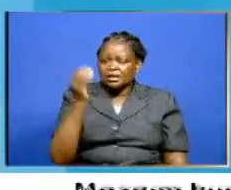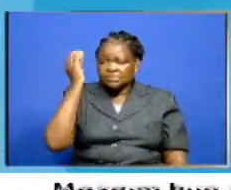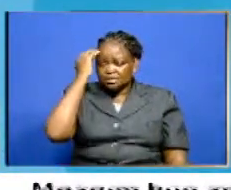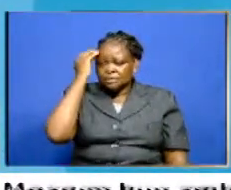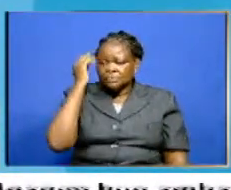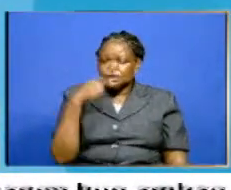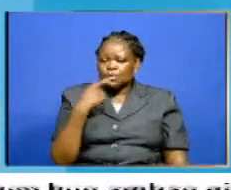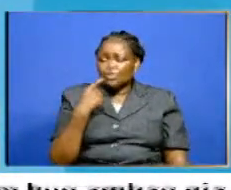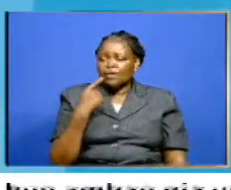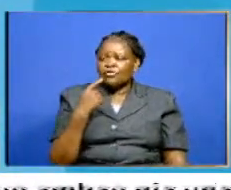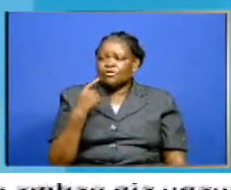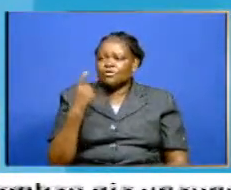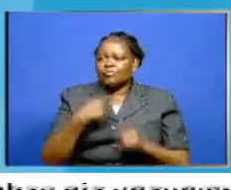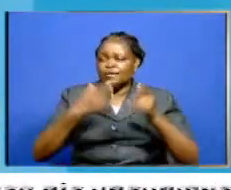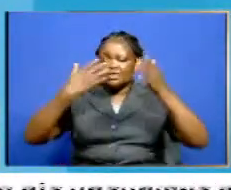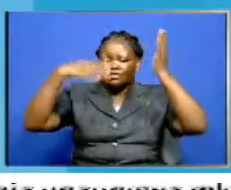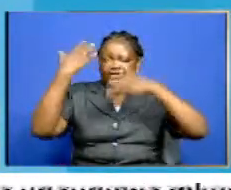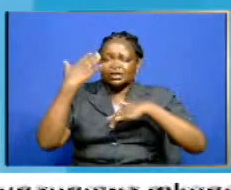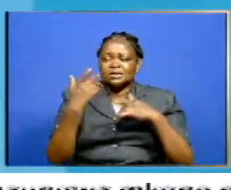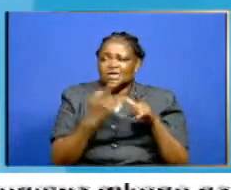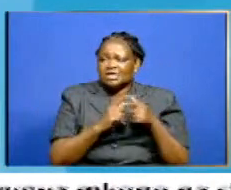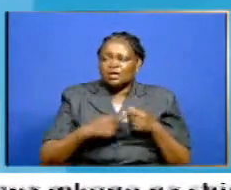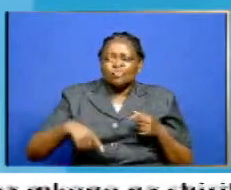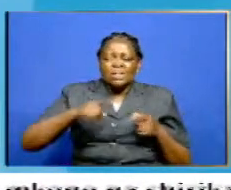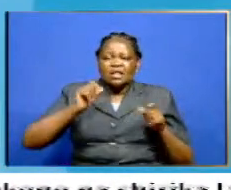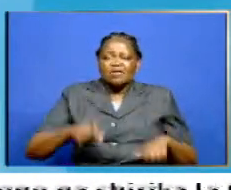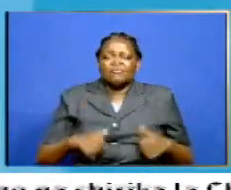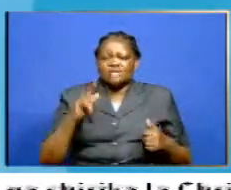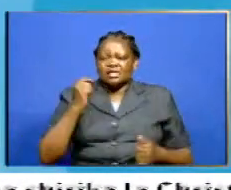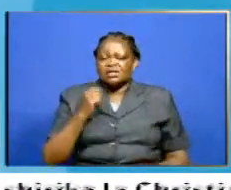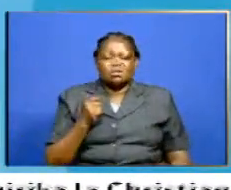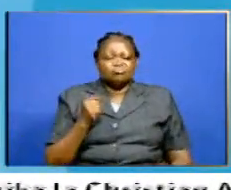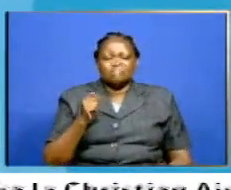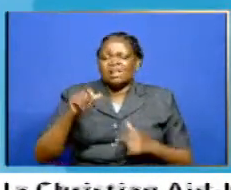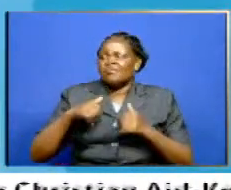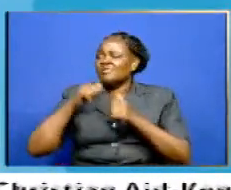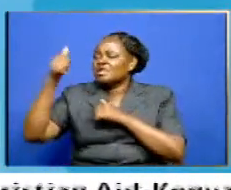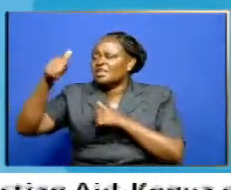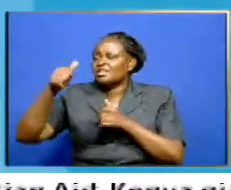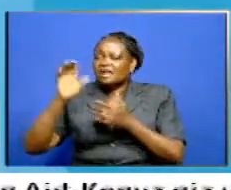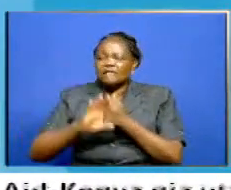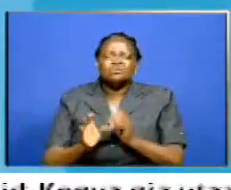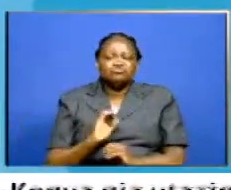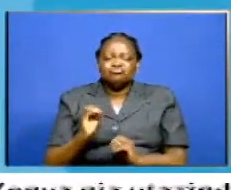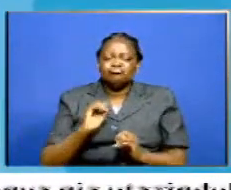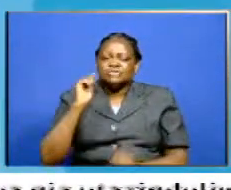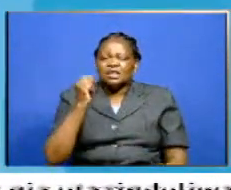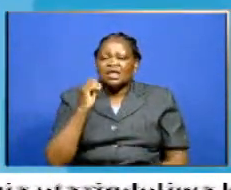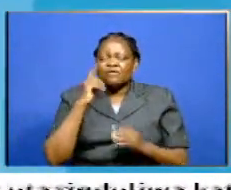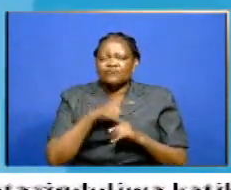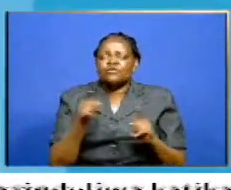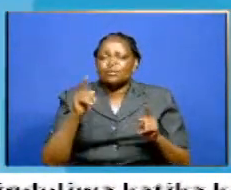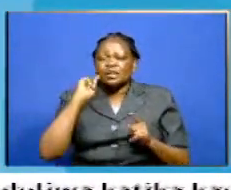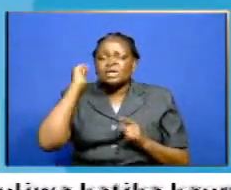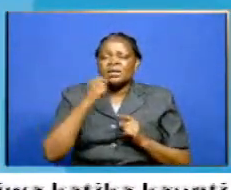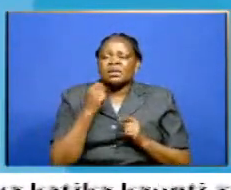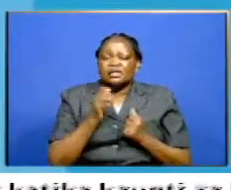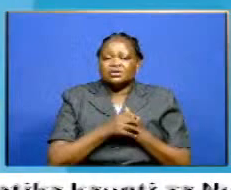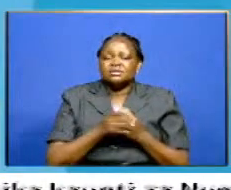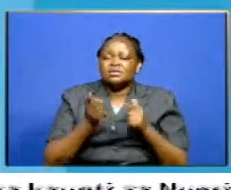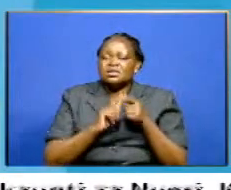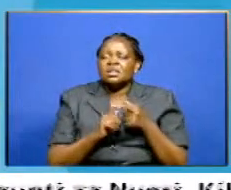ambaye ametoka katika chuo kikuu, na sisi tunaishi Kenya, si ati tunaishi nchi za ngambo. Ukiwa Kenya